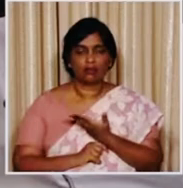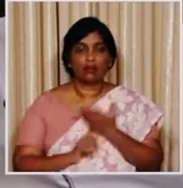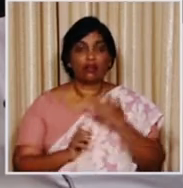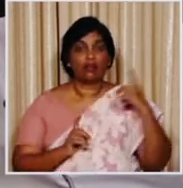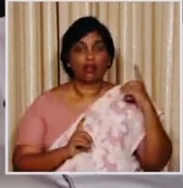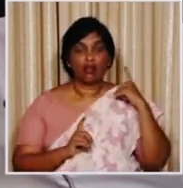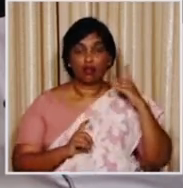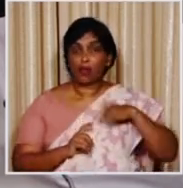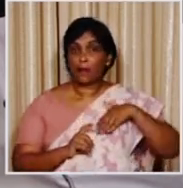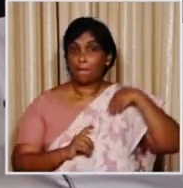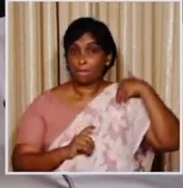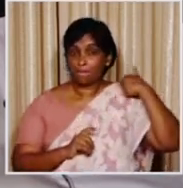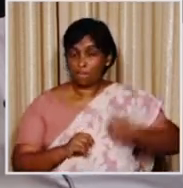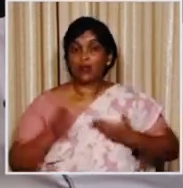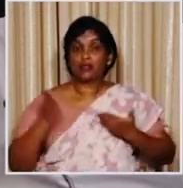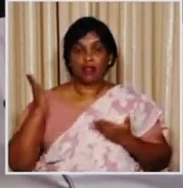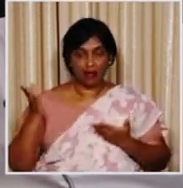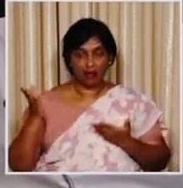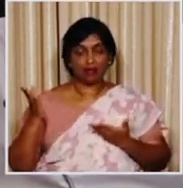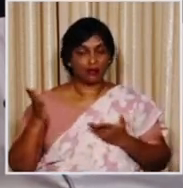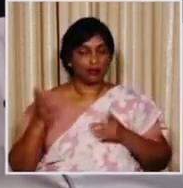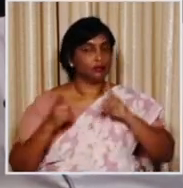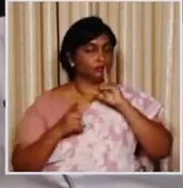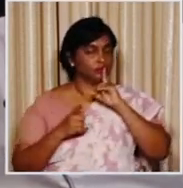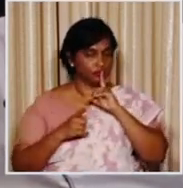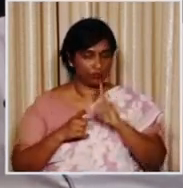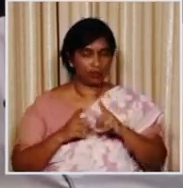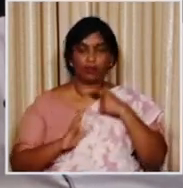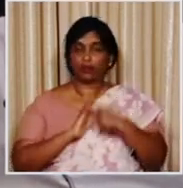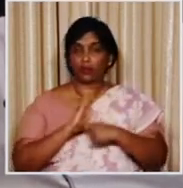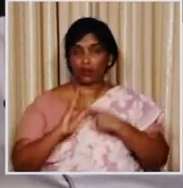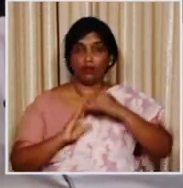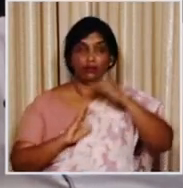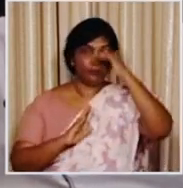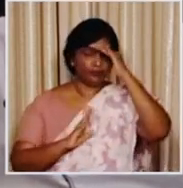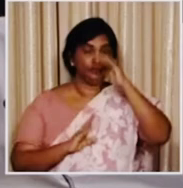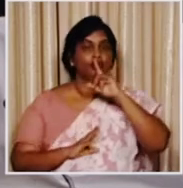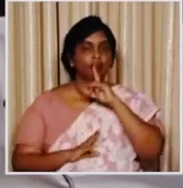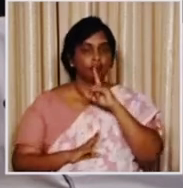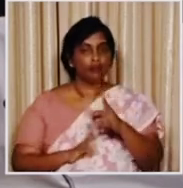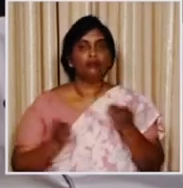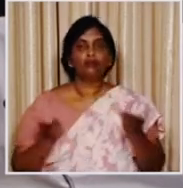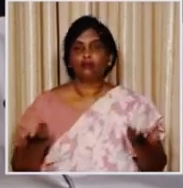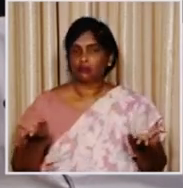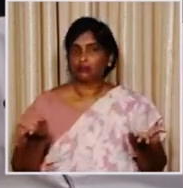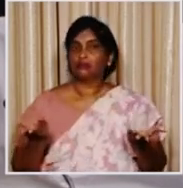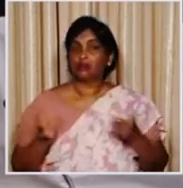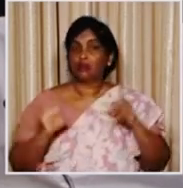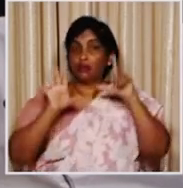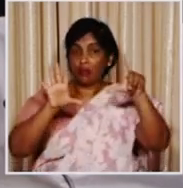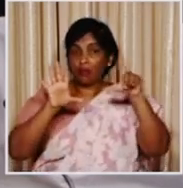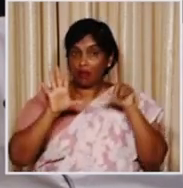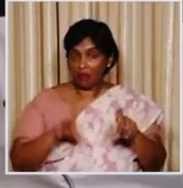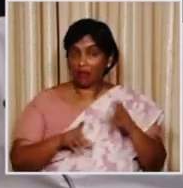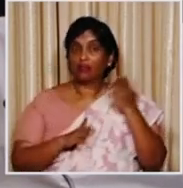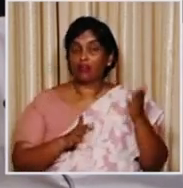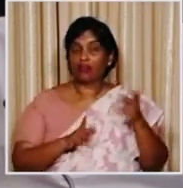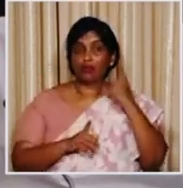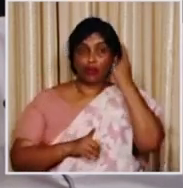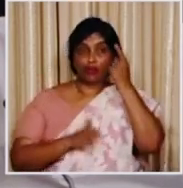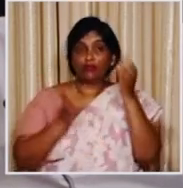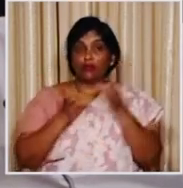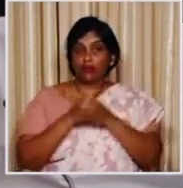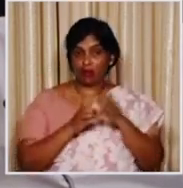හමුදා ප්‍රධානියා කියනවා, මේ රටේ නායකයා කියනවා, මේක තමයි 7000ක් ඉන්නවා